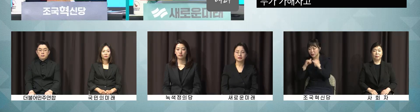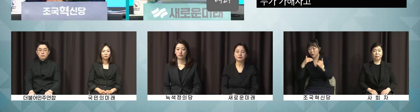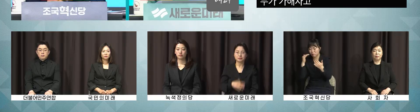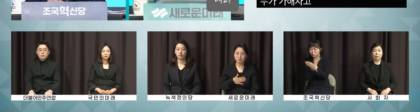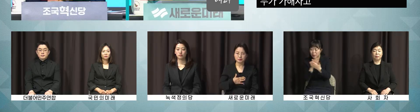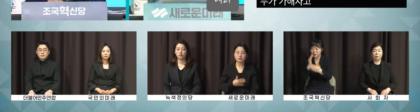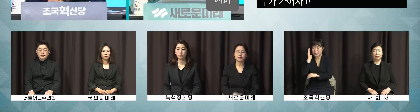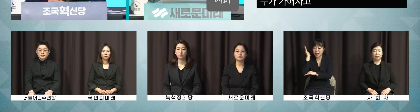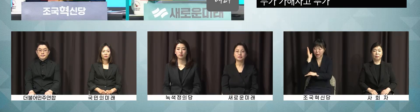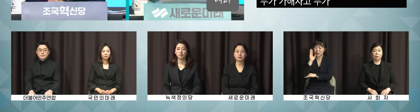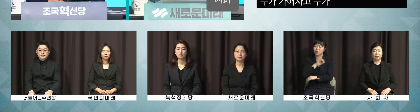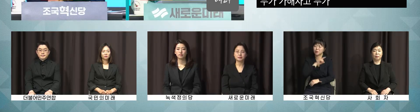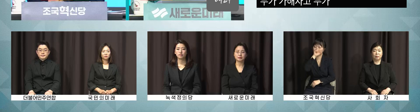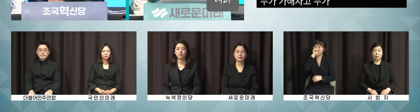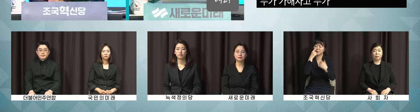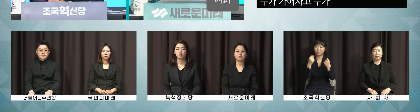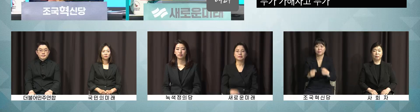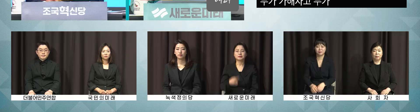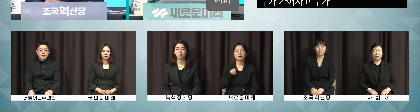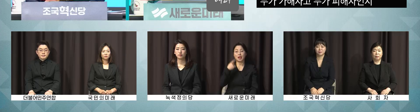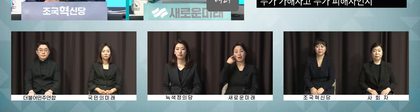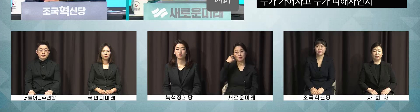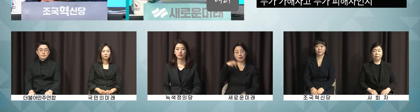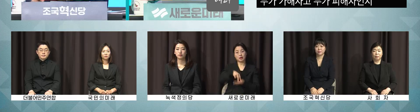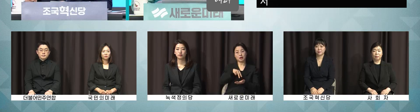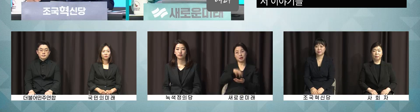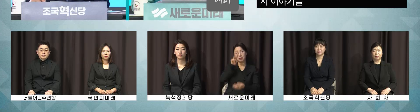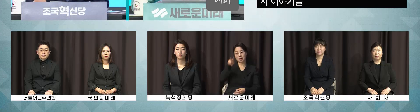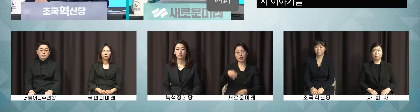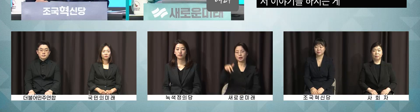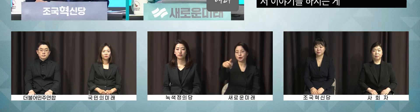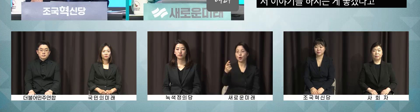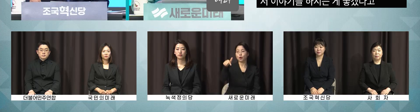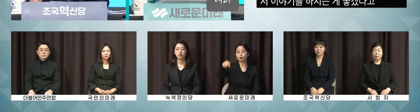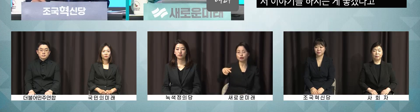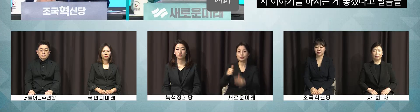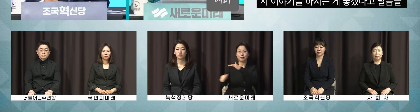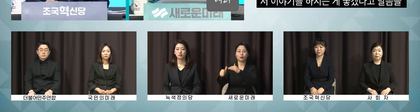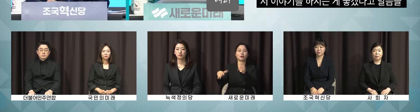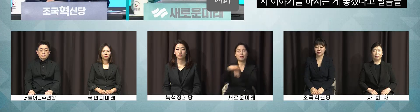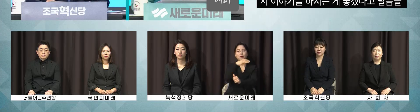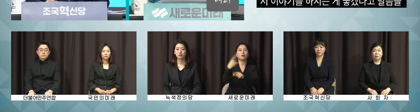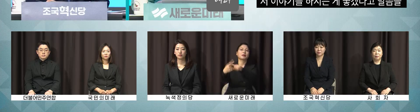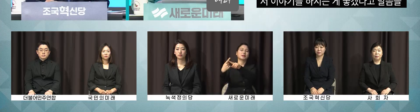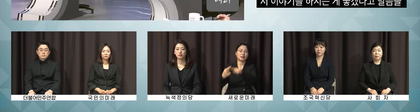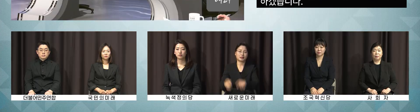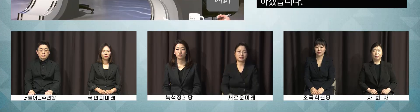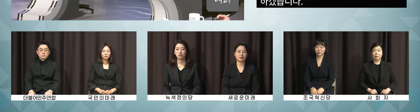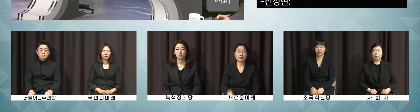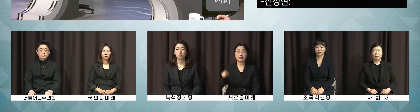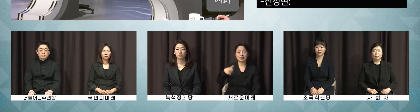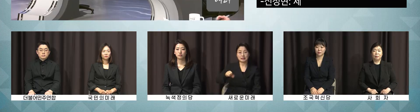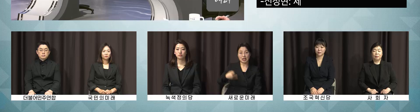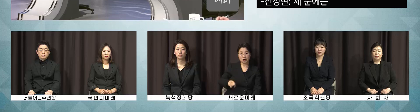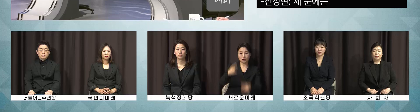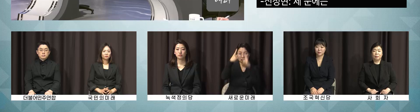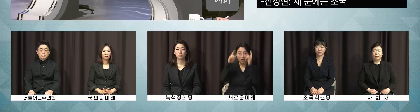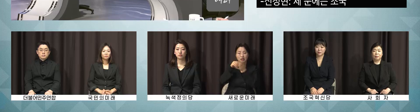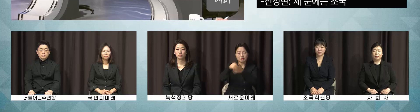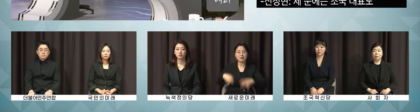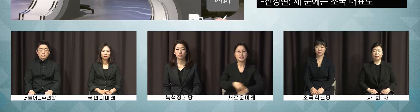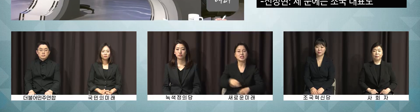네. 이야기를 하시는 게 좋겠다라는 제 말씀입니다. 눈에 봤을 때는 조국 대표도 가해자입니다. 자기의 자녀들의 입학,